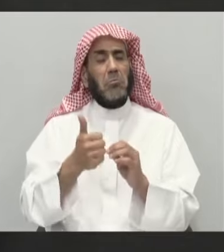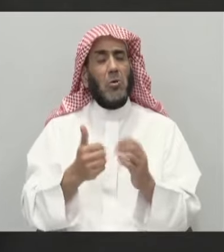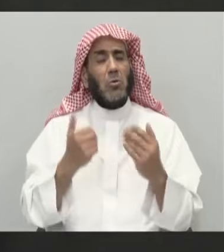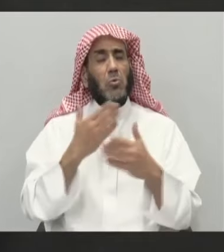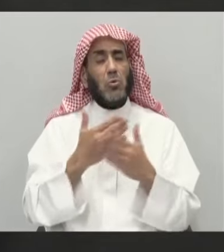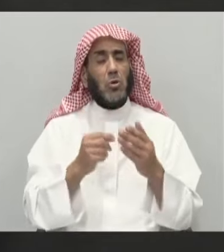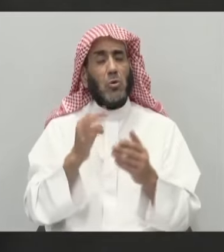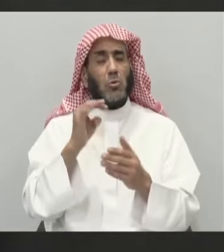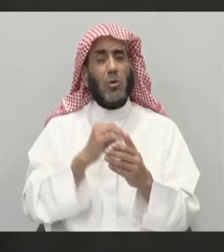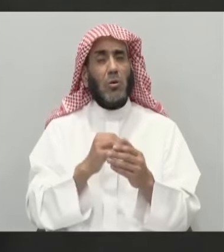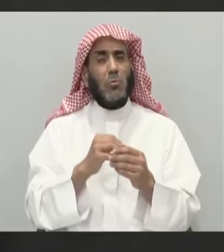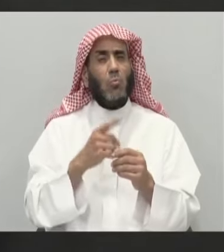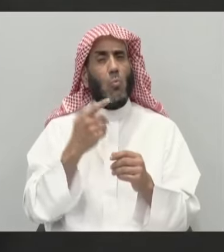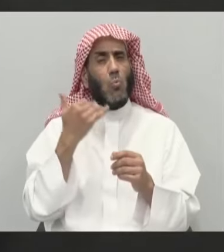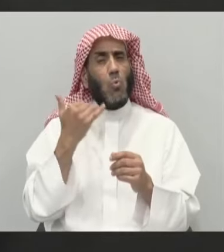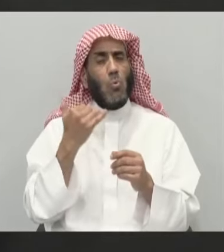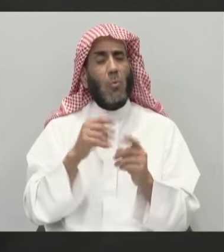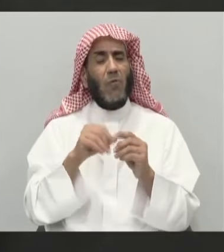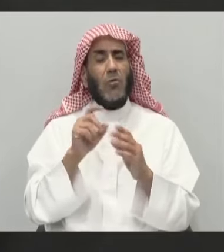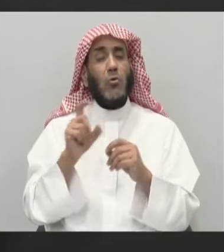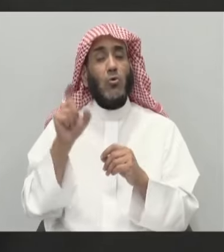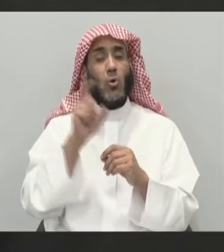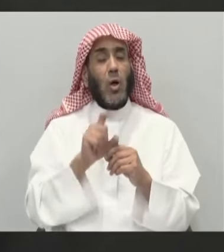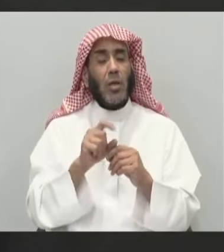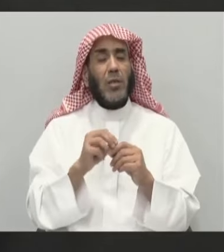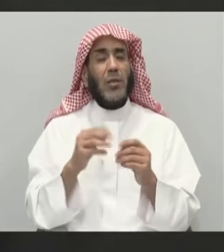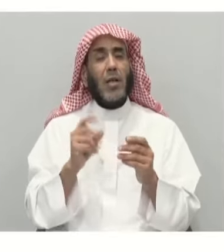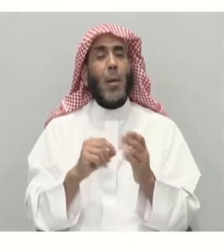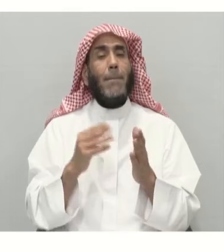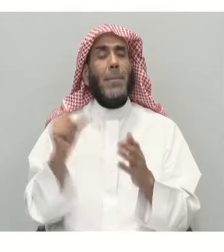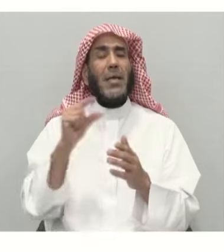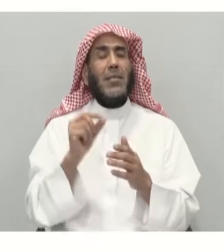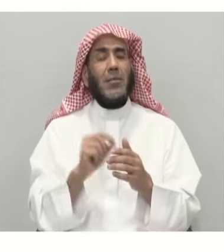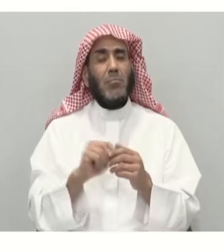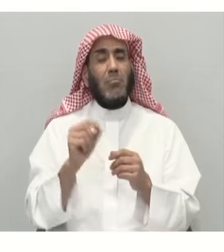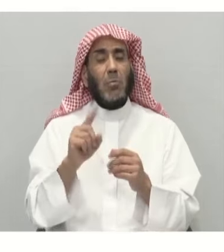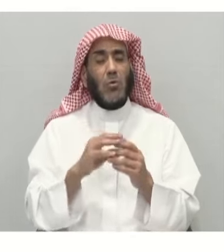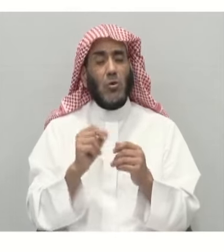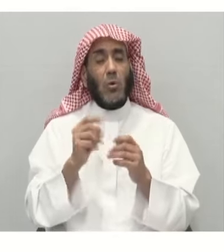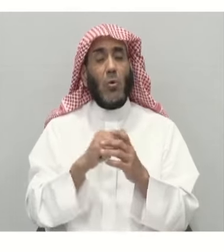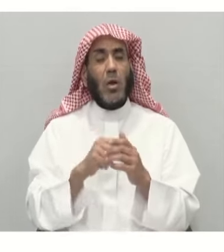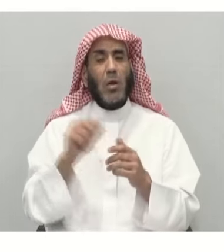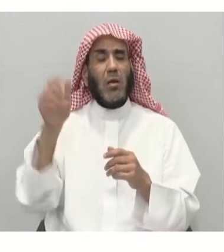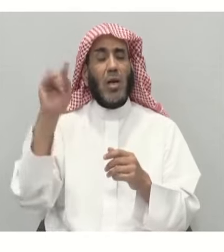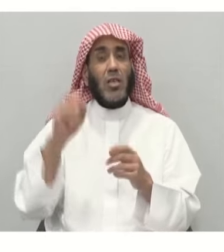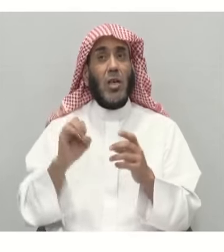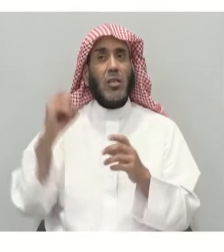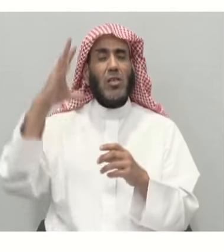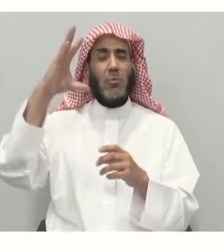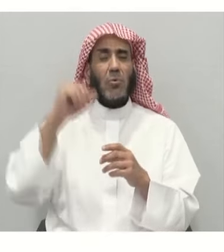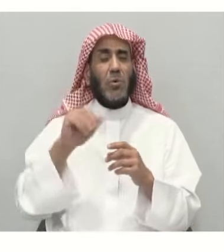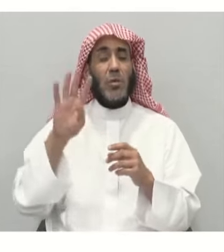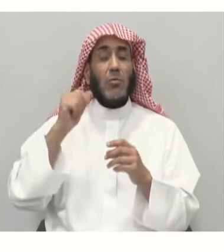تنشئ جملا لكن تراعي ما ورد في السؤال ان تكون بكلمات مهموزه ذكرنا في الجمله الاولى اشرقت الشمس